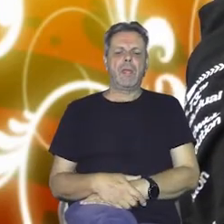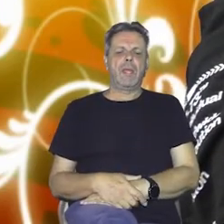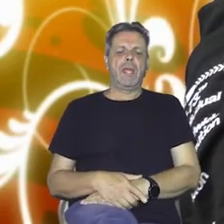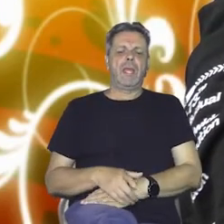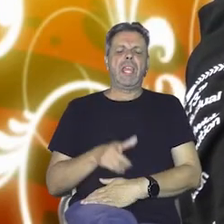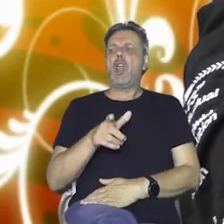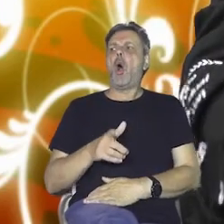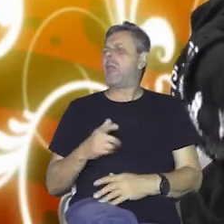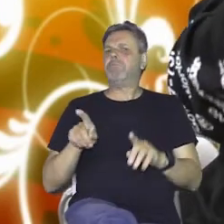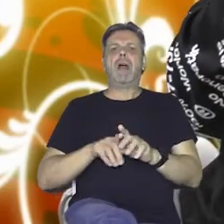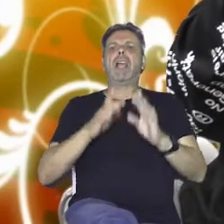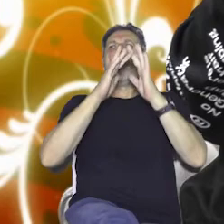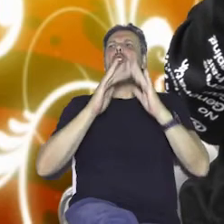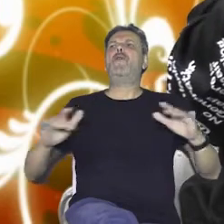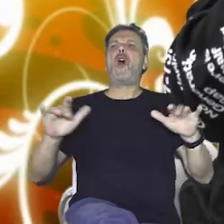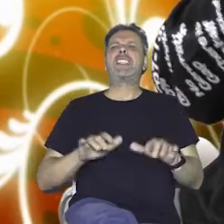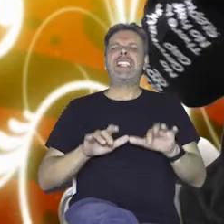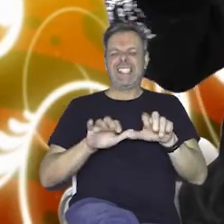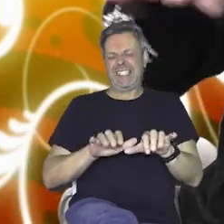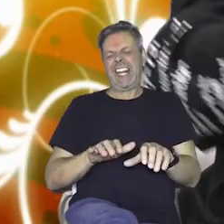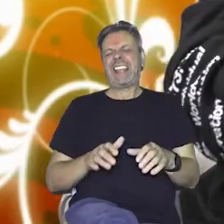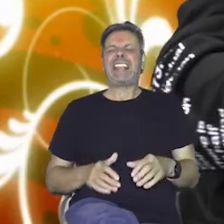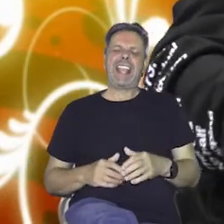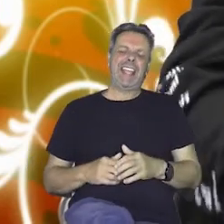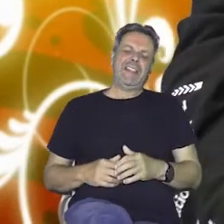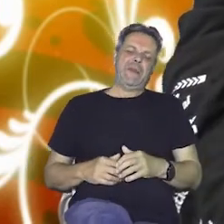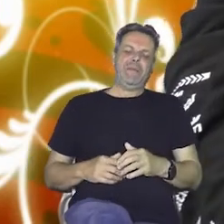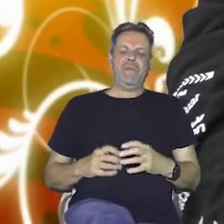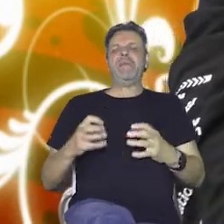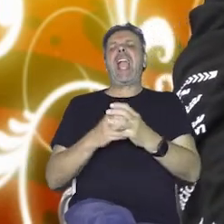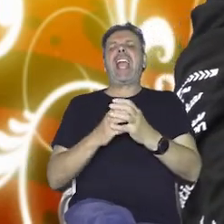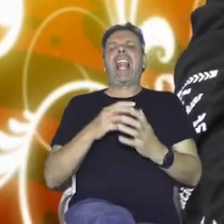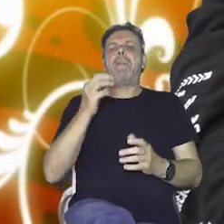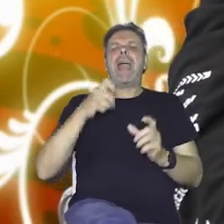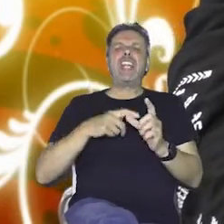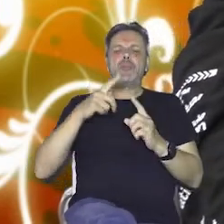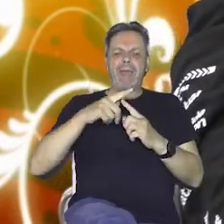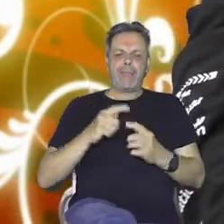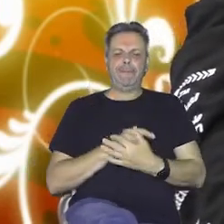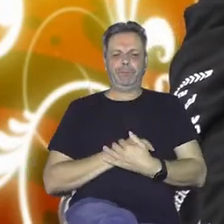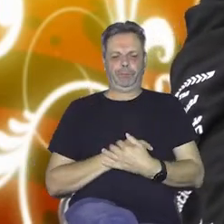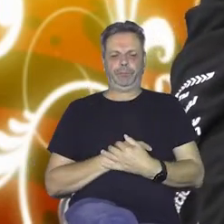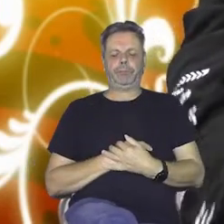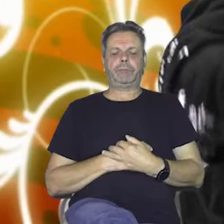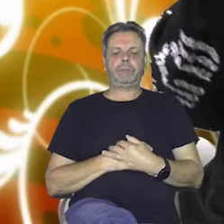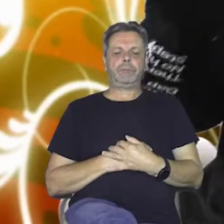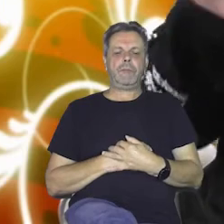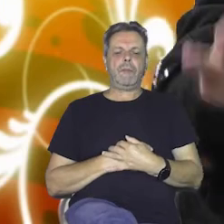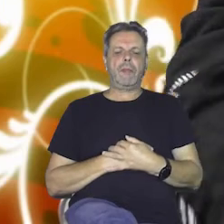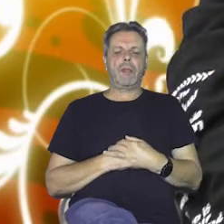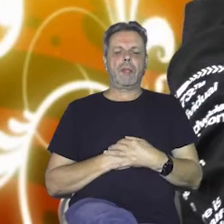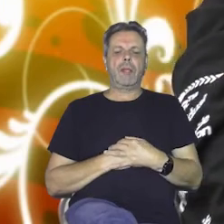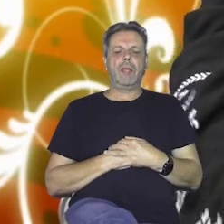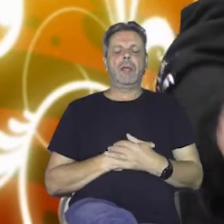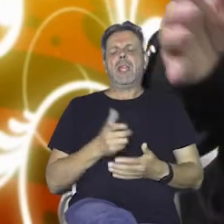dvorski skladatelj klape rišpet, onaj čovjek na orguljama, to je Pere Kozomara. Prekrasno. I prekrasno